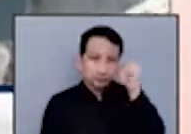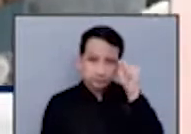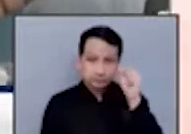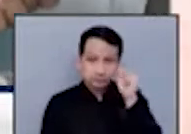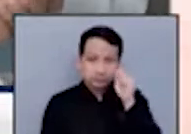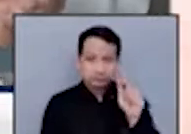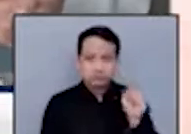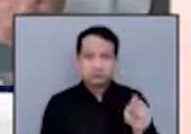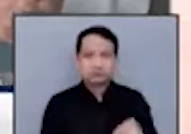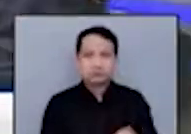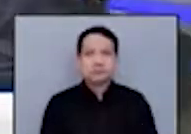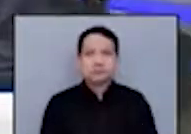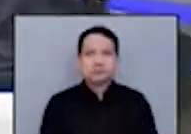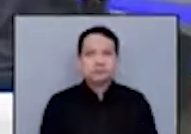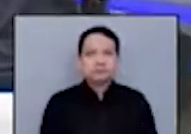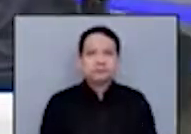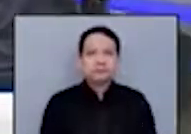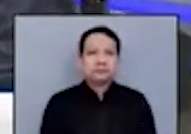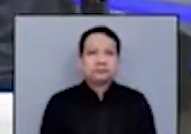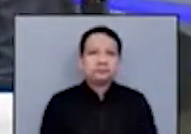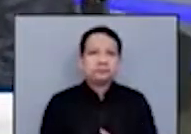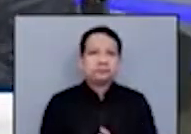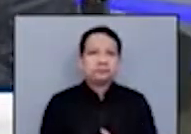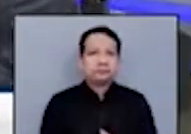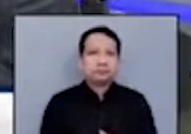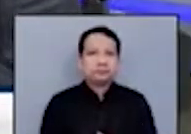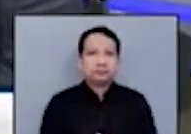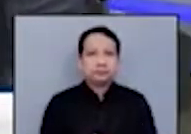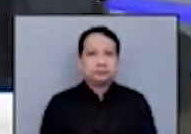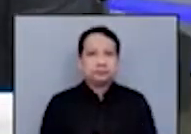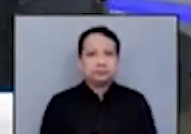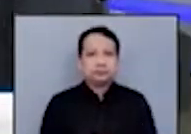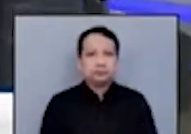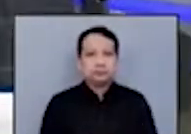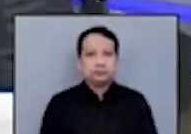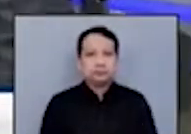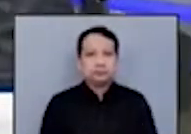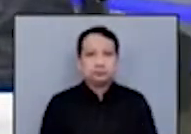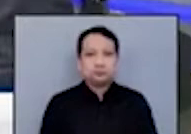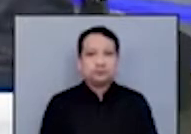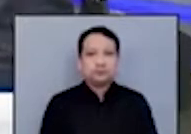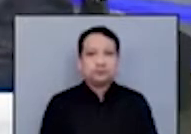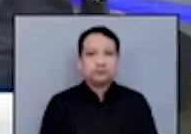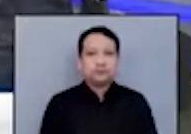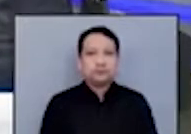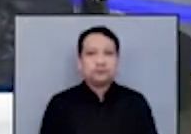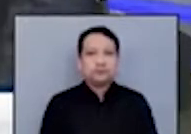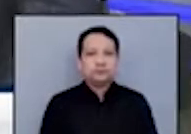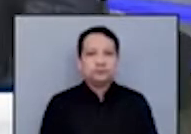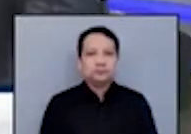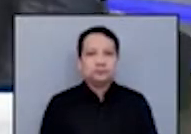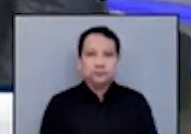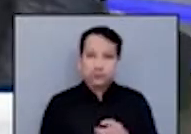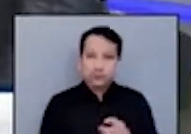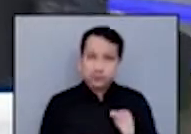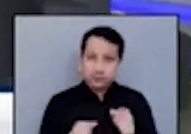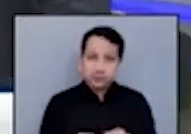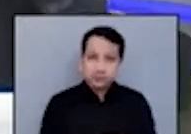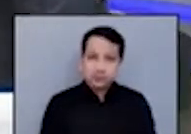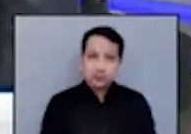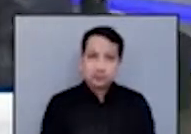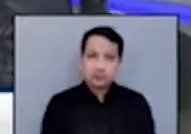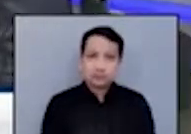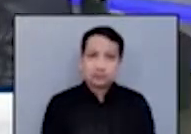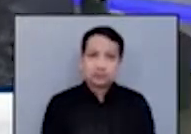naman yung juvenile. Mas maliit pa. At meron pa mas maliit. Ito mas yung... Mas maliit. Ito pa yung nymph. Ito, mga